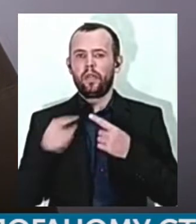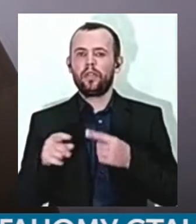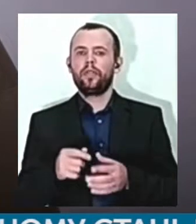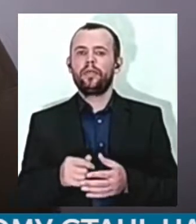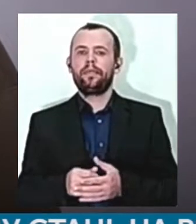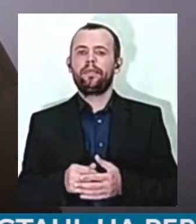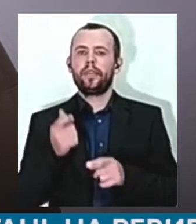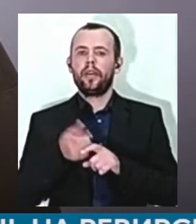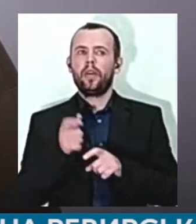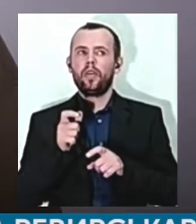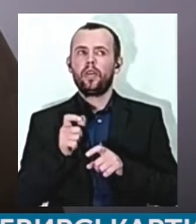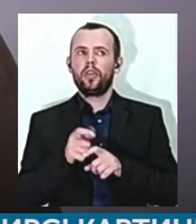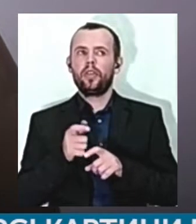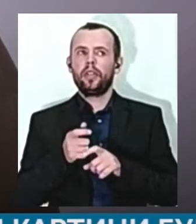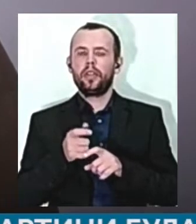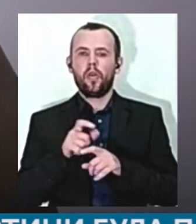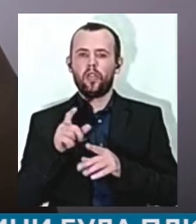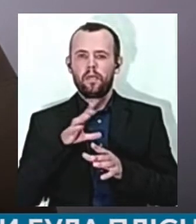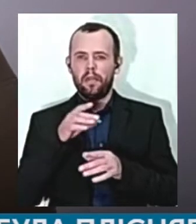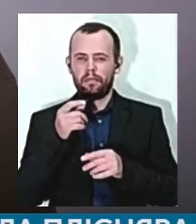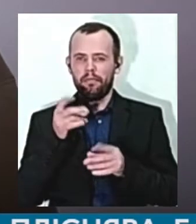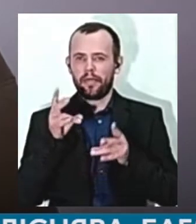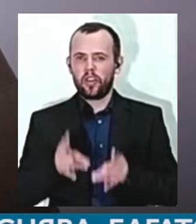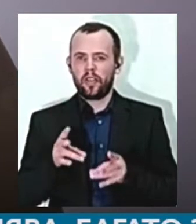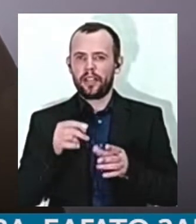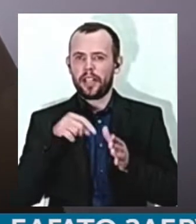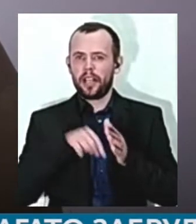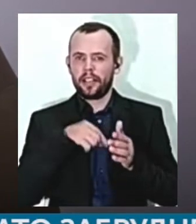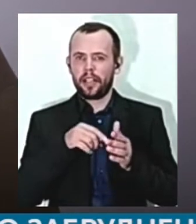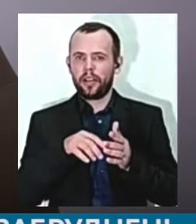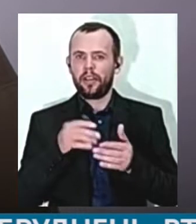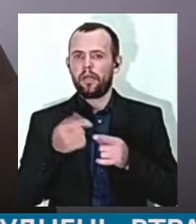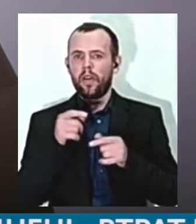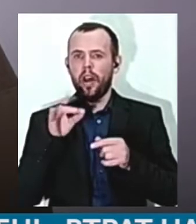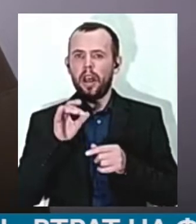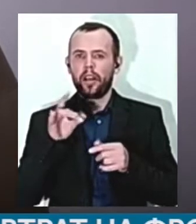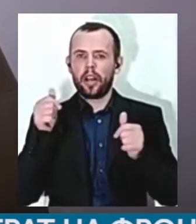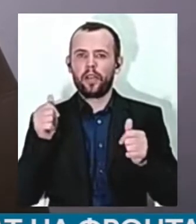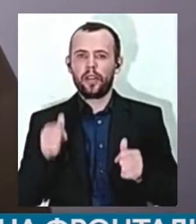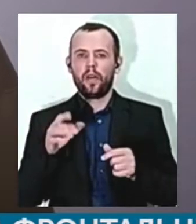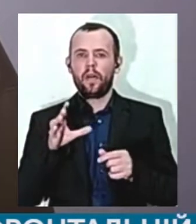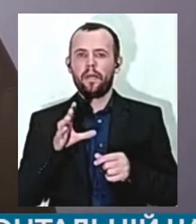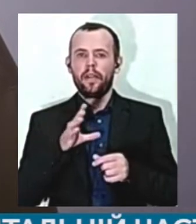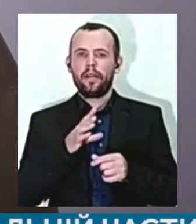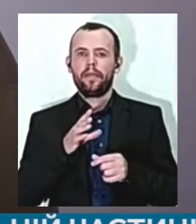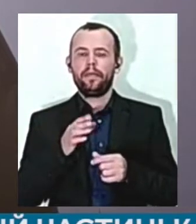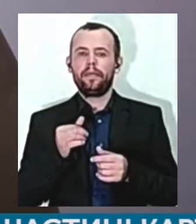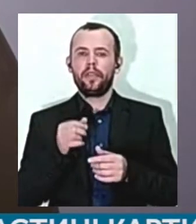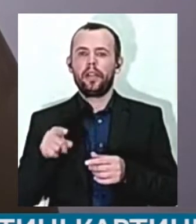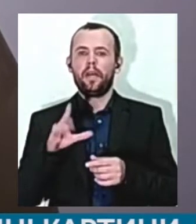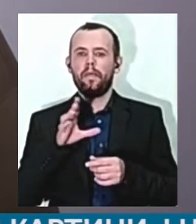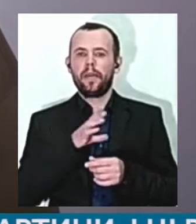плохому стані, тому що на реверсі картини була спинка картини. Там була плесень,